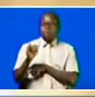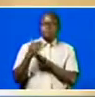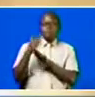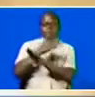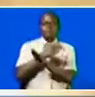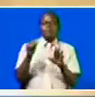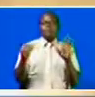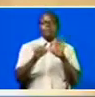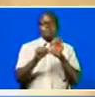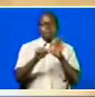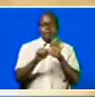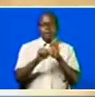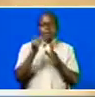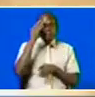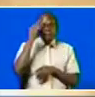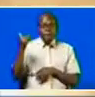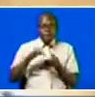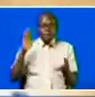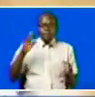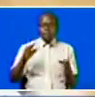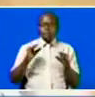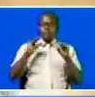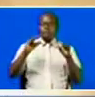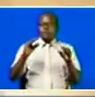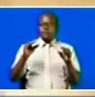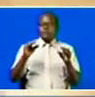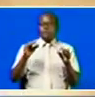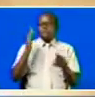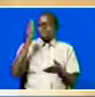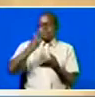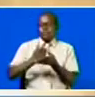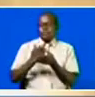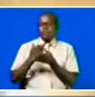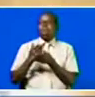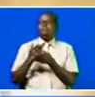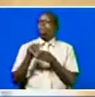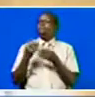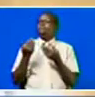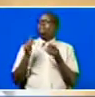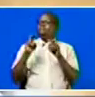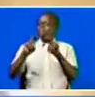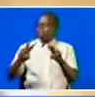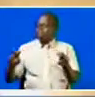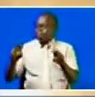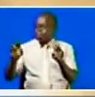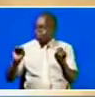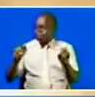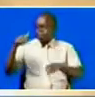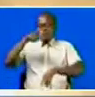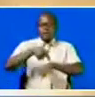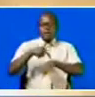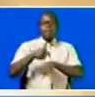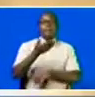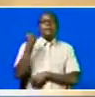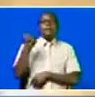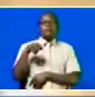kwa miaka ya nyuma kwamba most of our coaches hawaendi yale yanaitwa mafunzo, na hii tukaona kwamba ndio wakati mzuri kwa